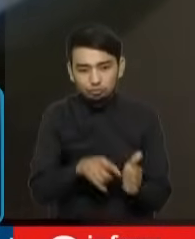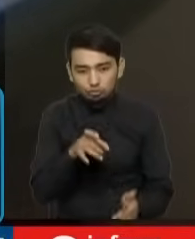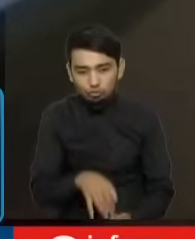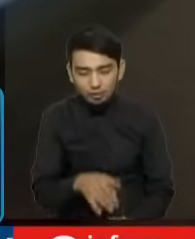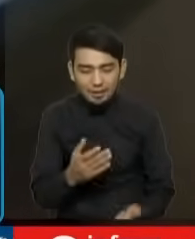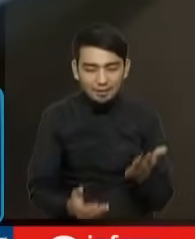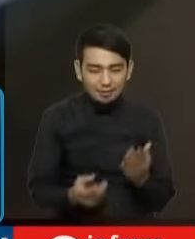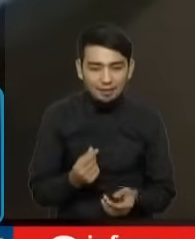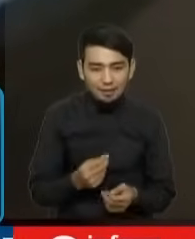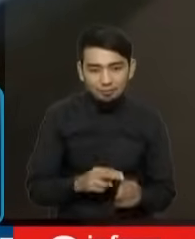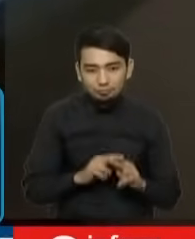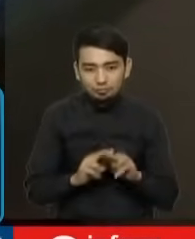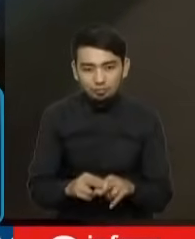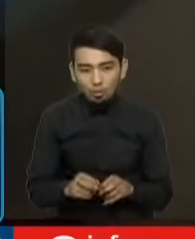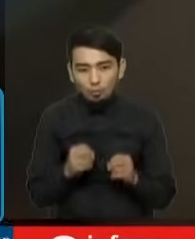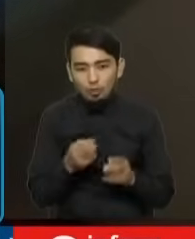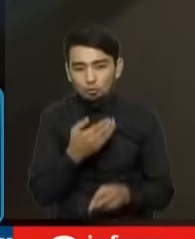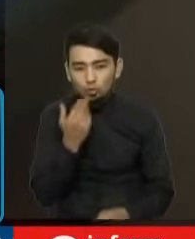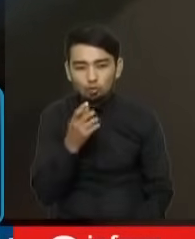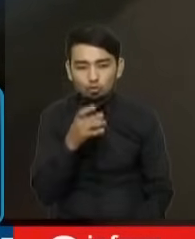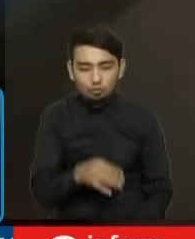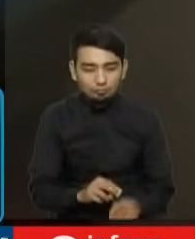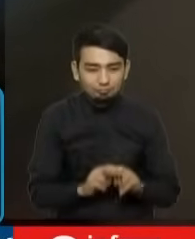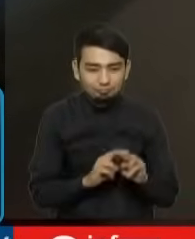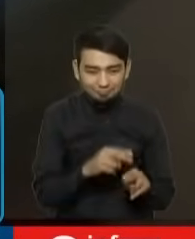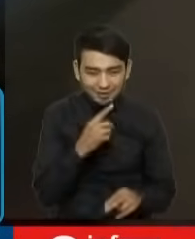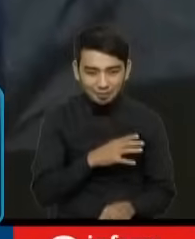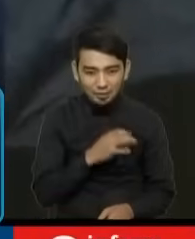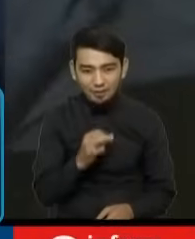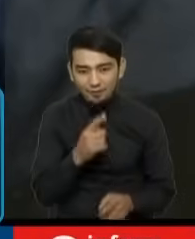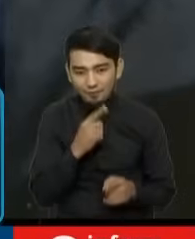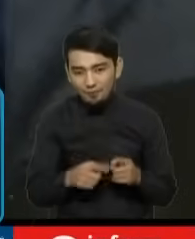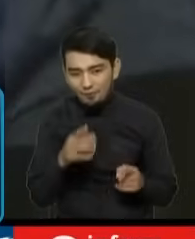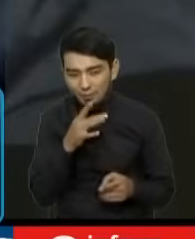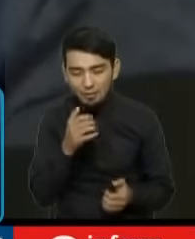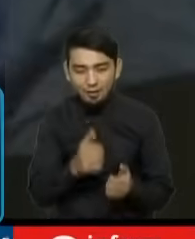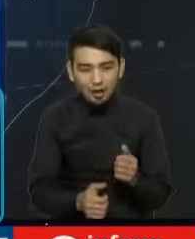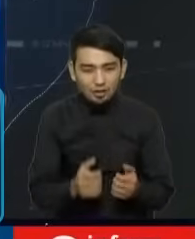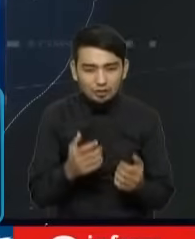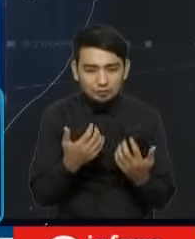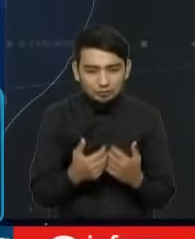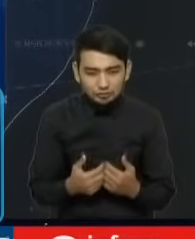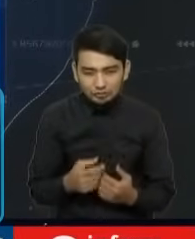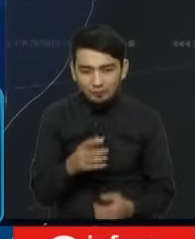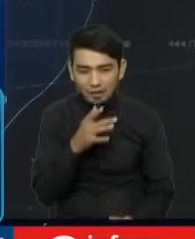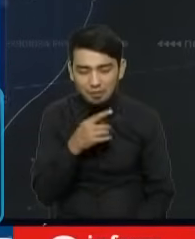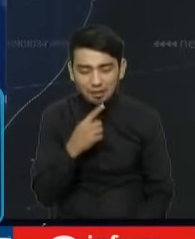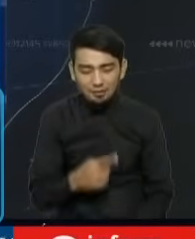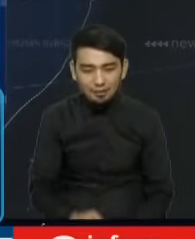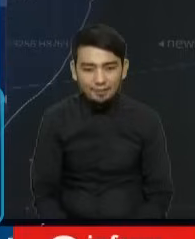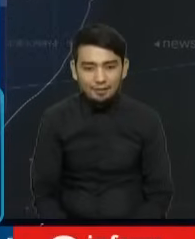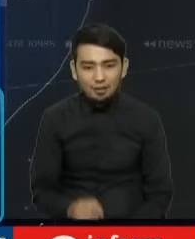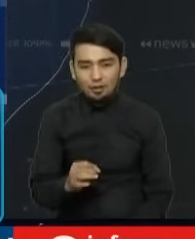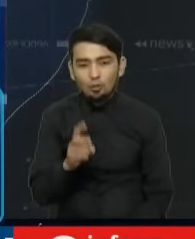попросить перевести деньги на безопасный счет. При этом давят на срочность, мол, каждая секунда на счету. Любой, кто пишет или